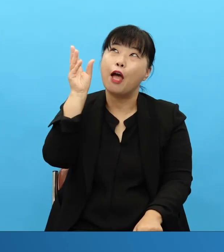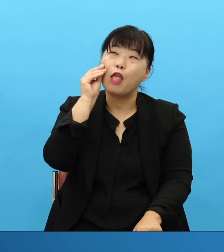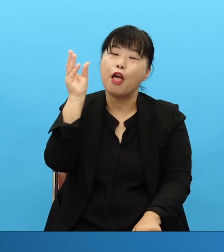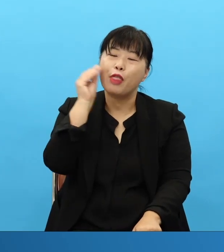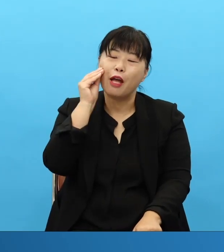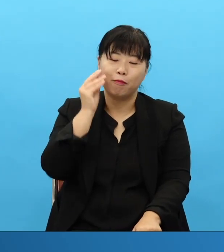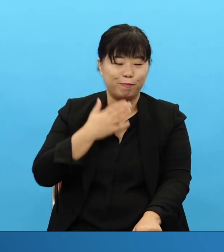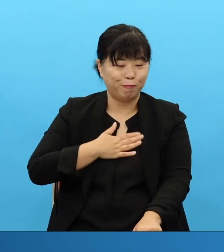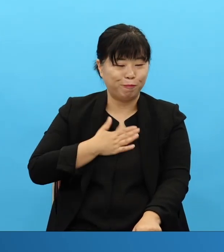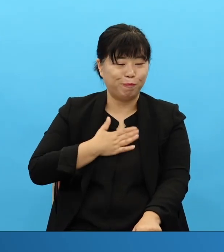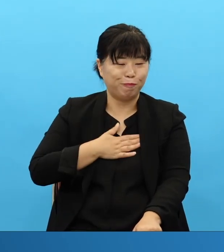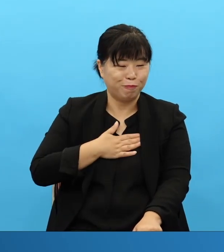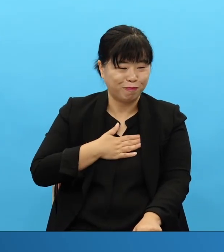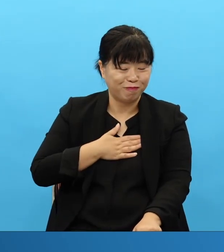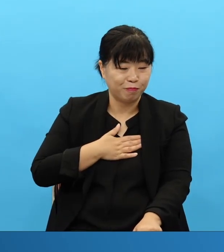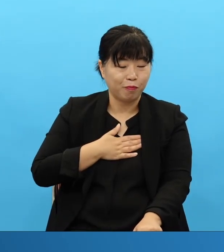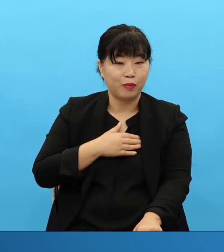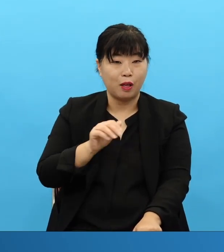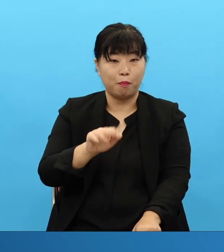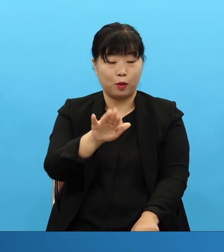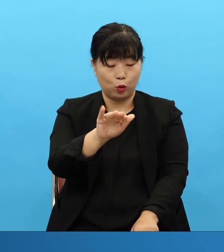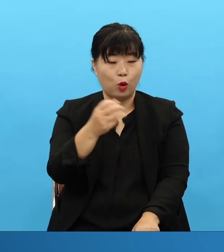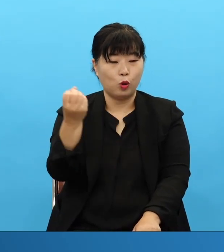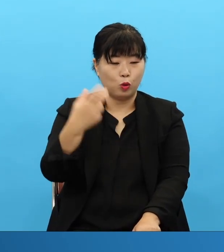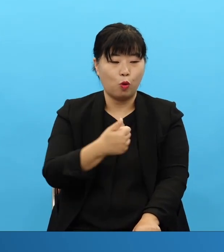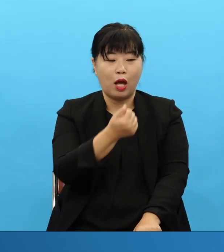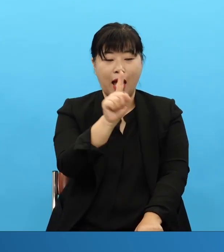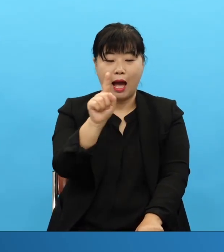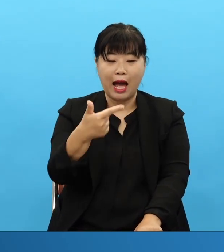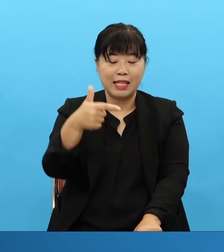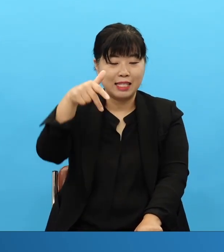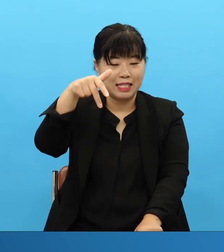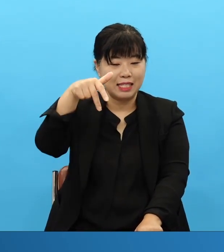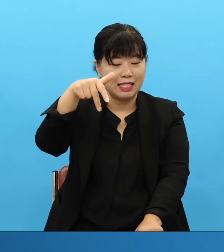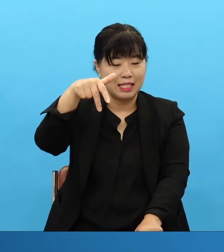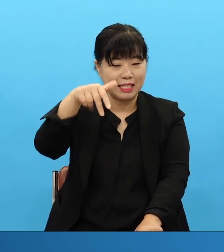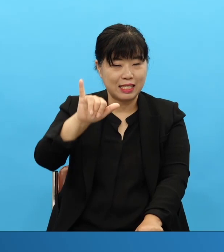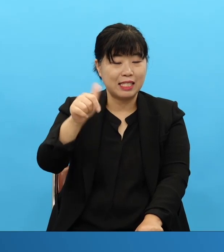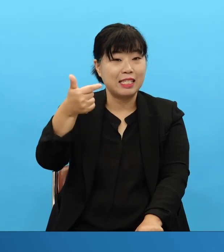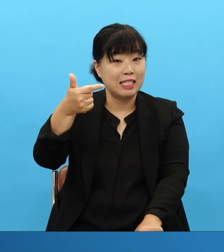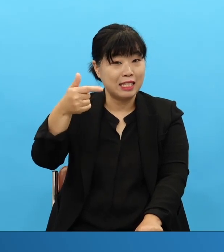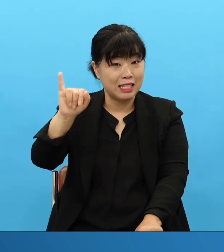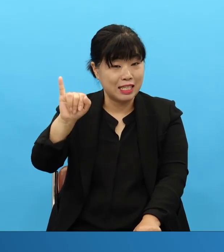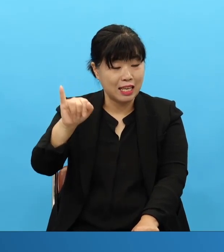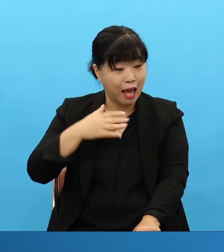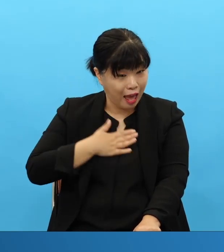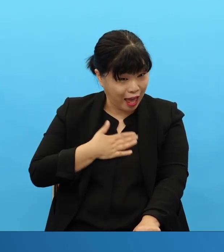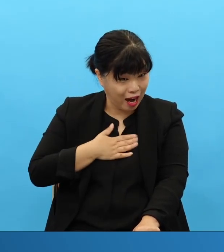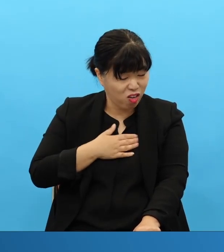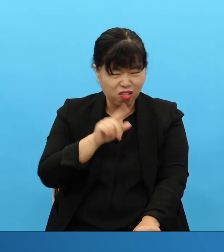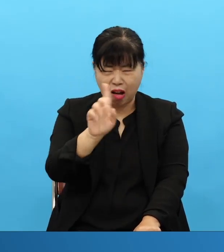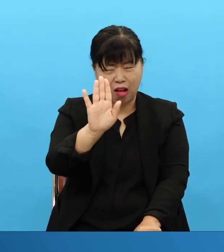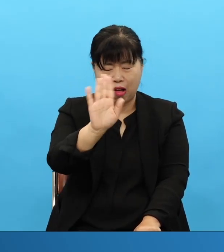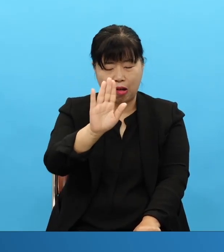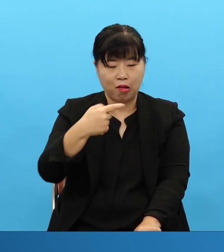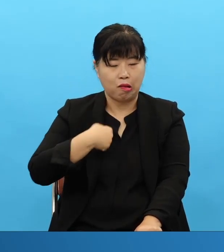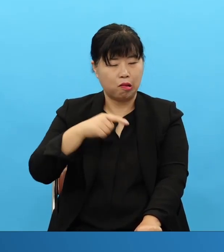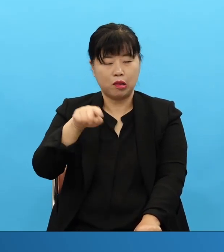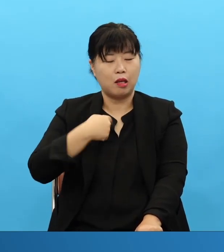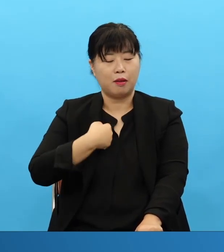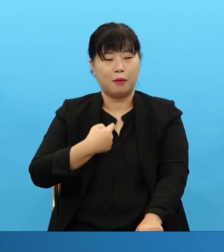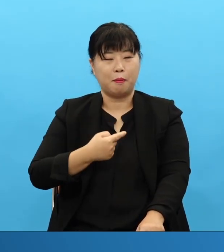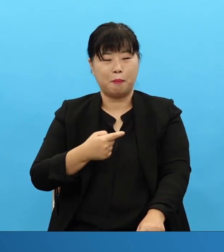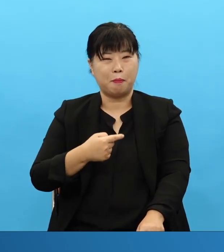비유가이들 저 영화 배우 한진이 알아. 그러니까 And I even did an 얘기합니다. example saying, do you know the movie 그런 star 머리를 Hanjini? 깎으면 안 돼. And so don't cut my hair like that person. 한진이 머리